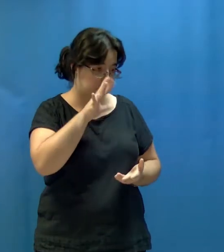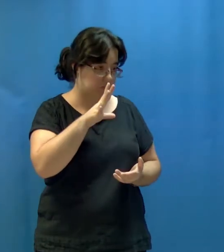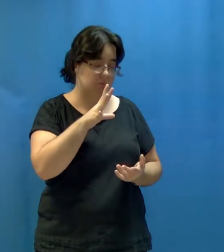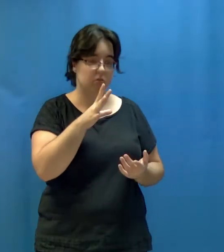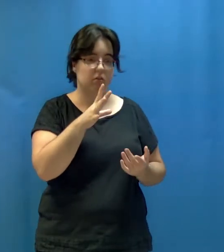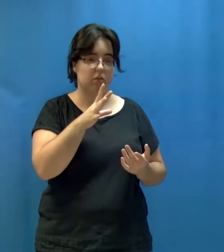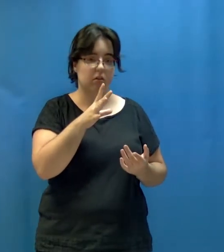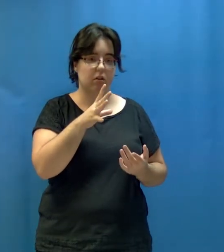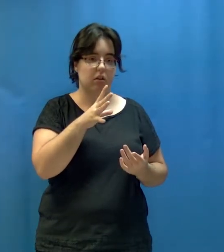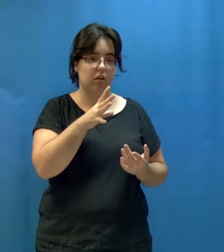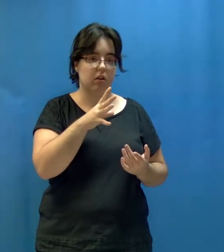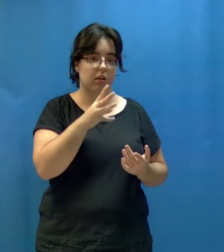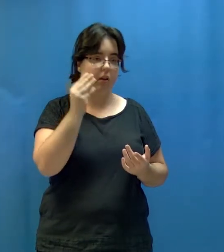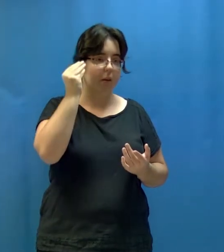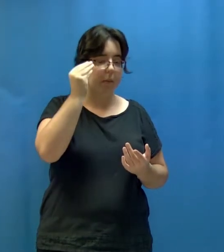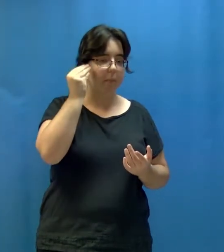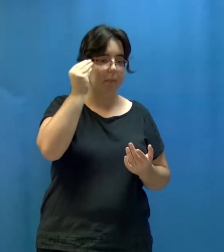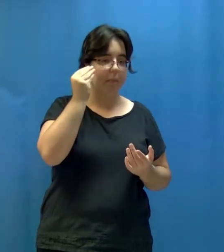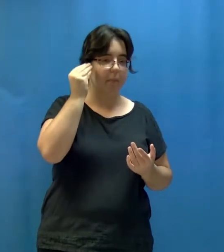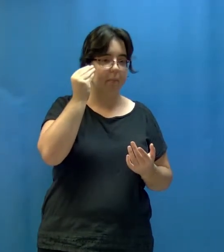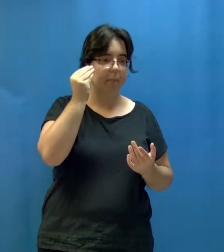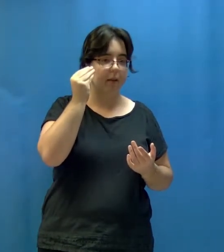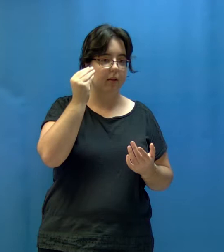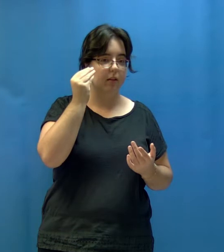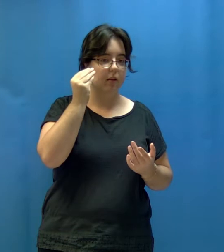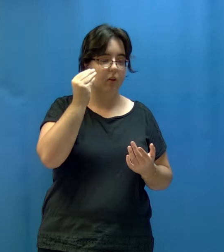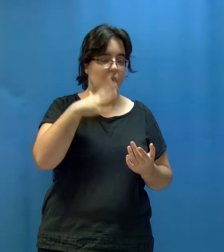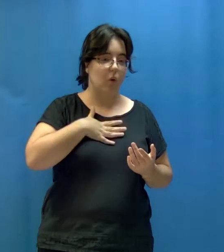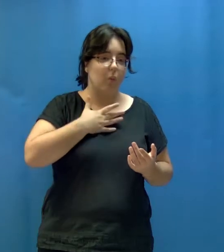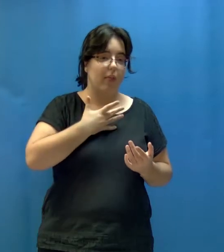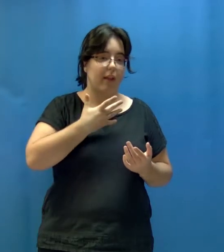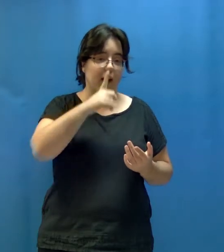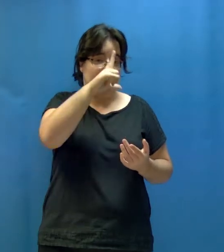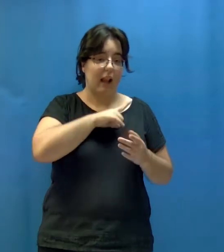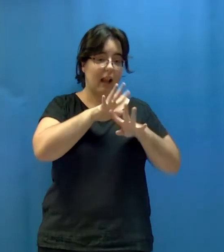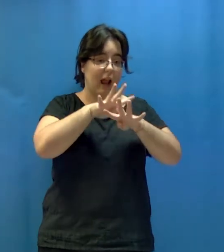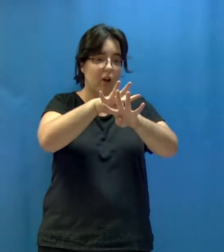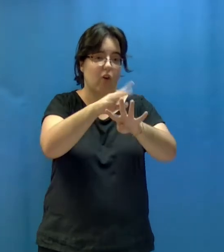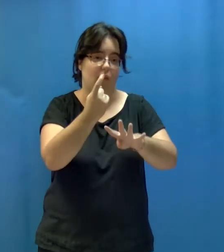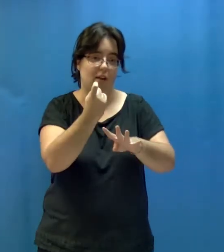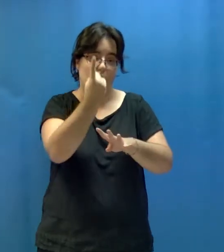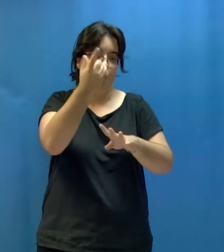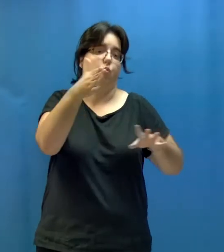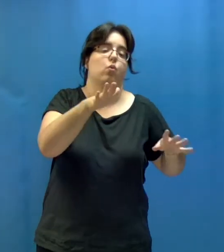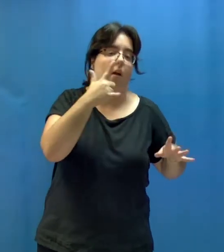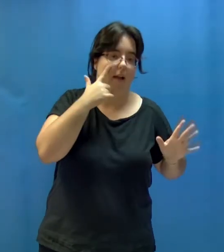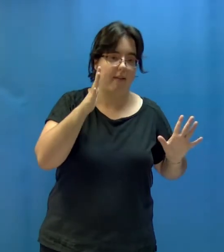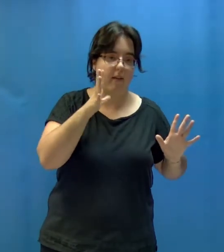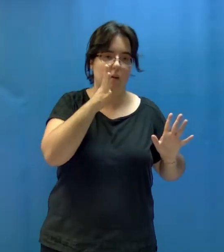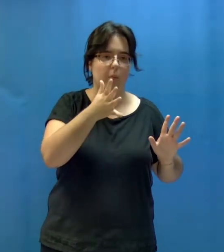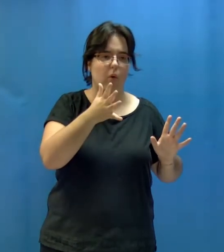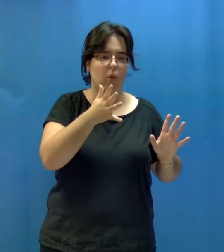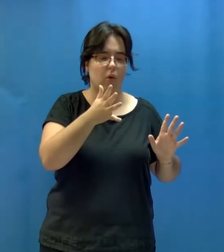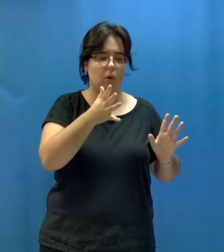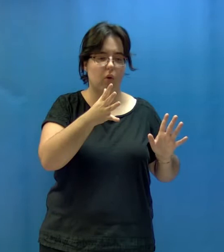alistarse, sempre pense que a la legió algú té que munyir la cabra, vostè veurà. I qui promou la moció? Juan Antonio López Larrea. Que